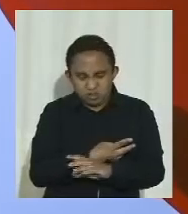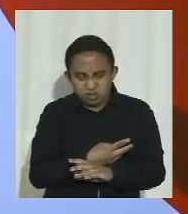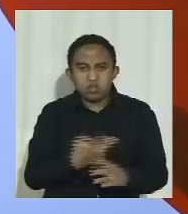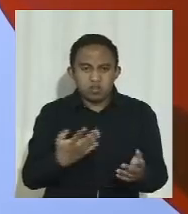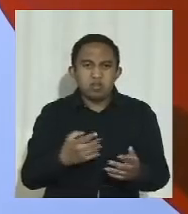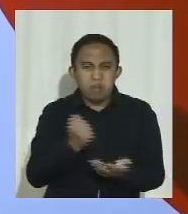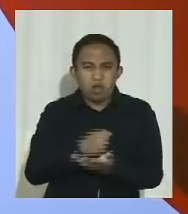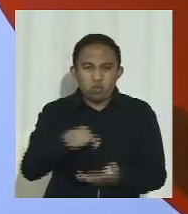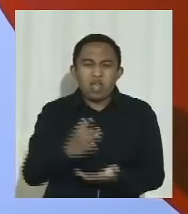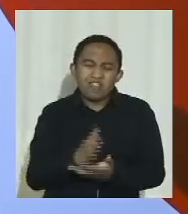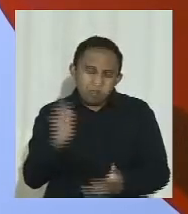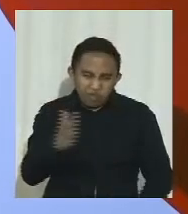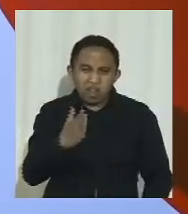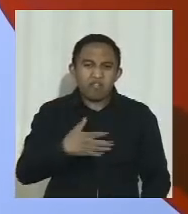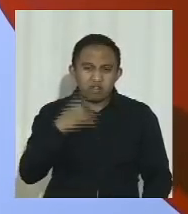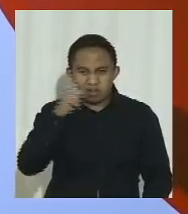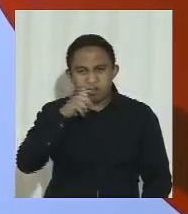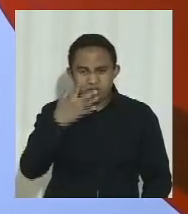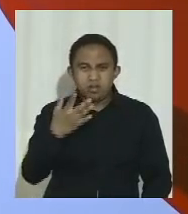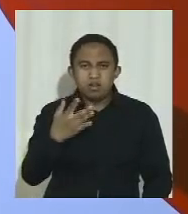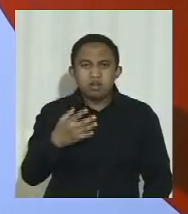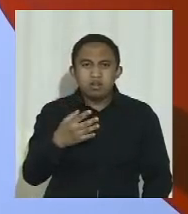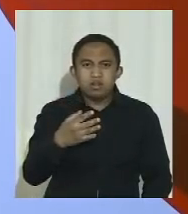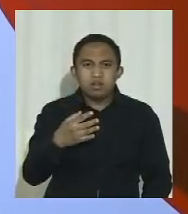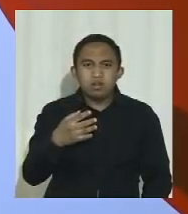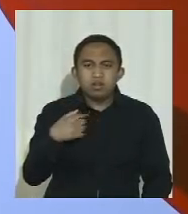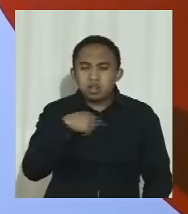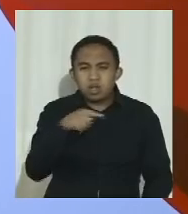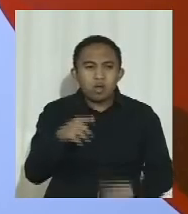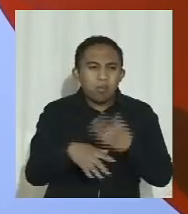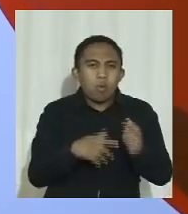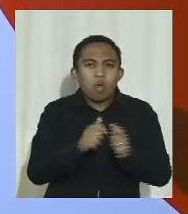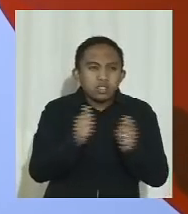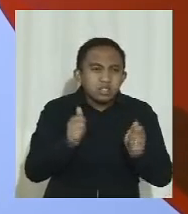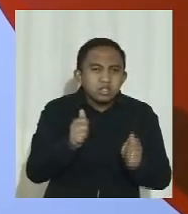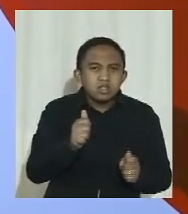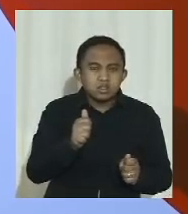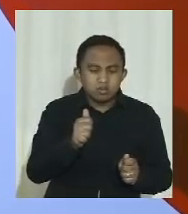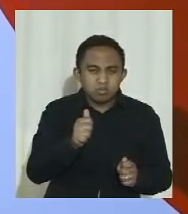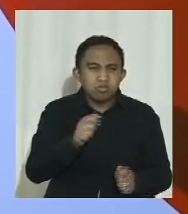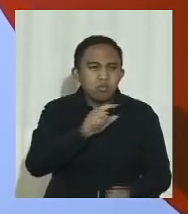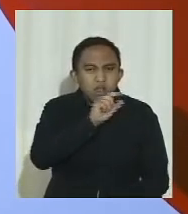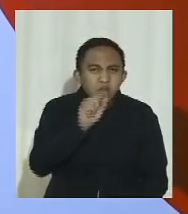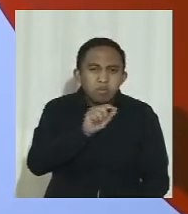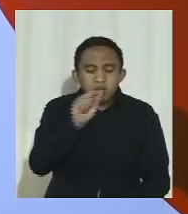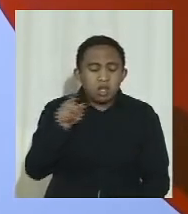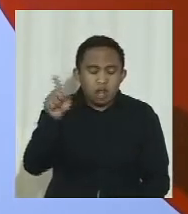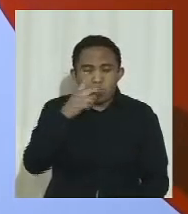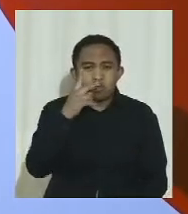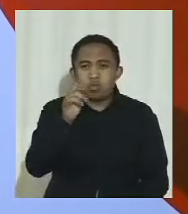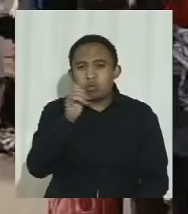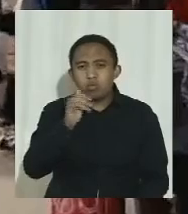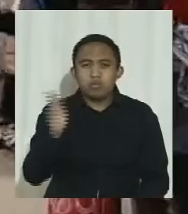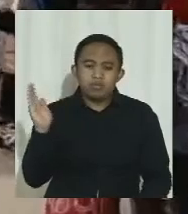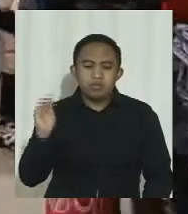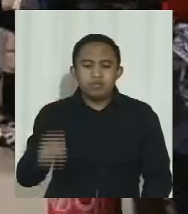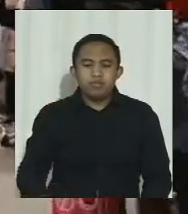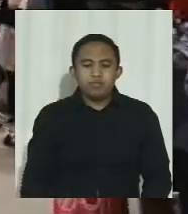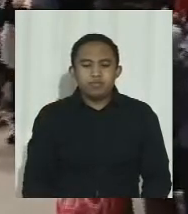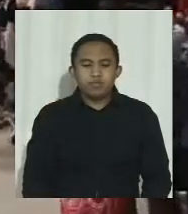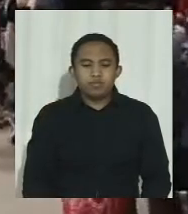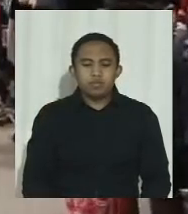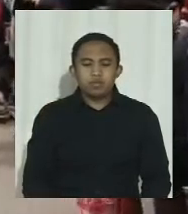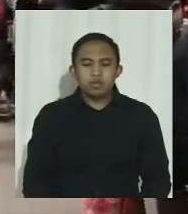andavanandro izao. Manamafy izany ireo olona sendra ny mpanao gazetinay avy soa Randrimampandry Siriza Rakotson. Tsy mbola